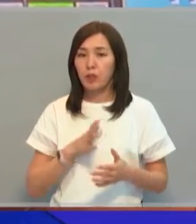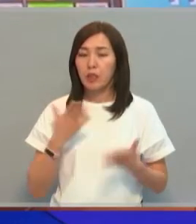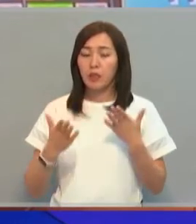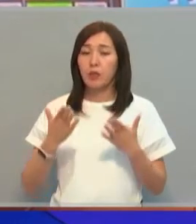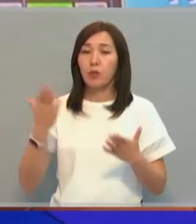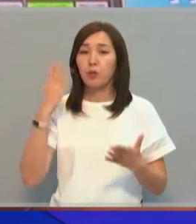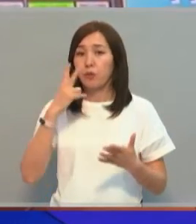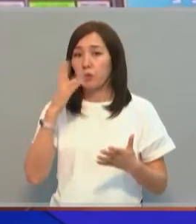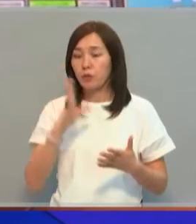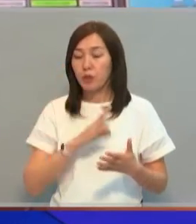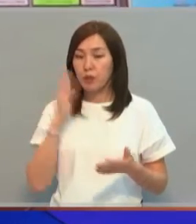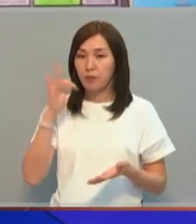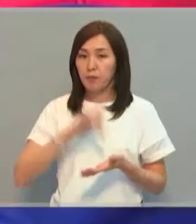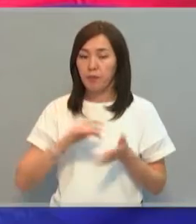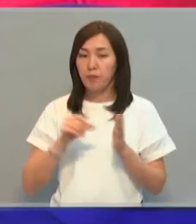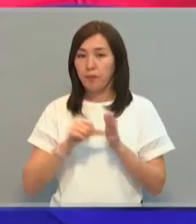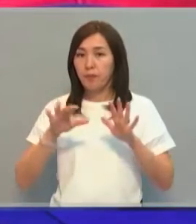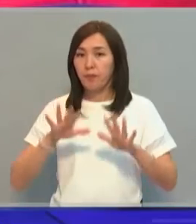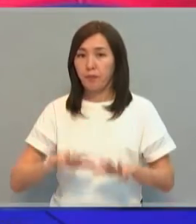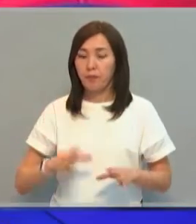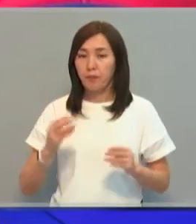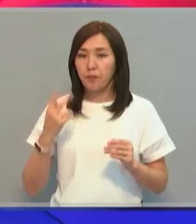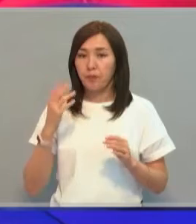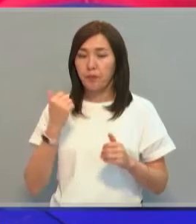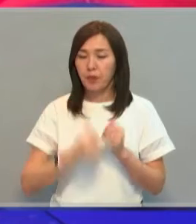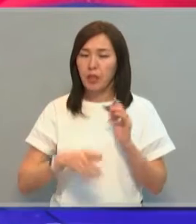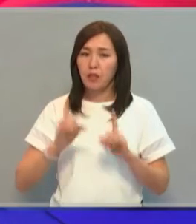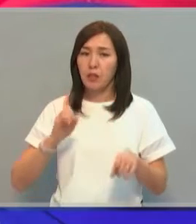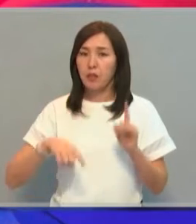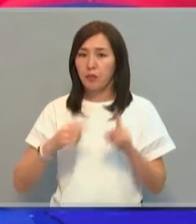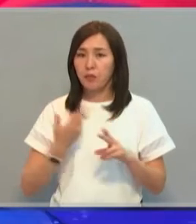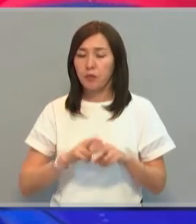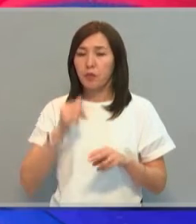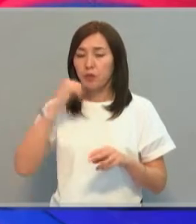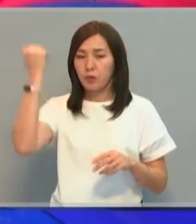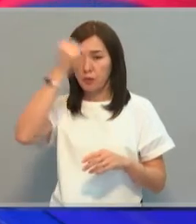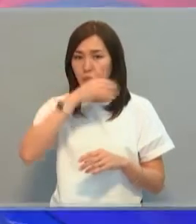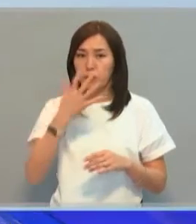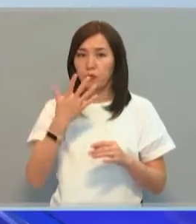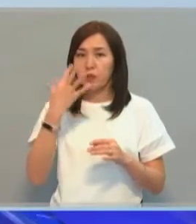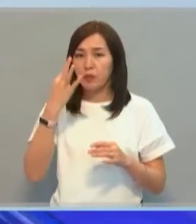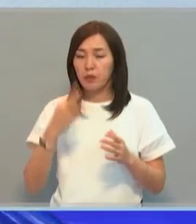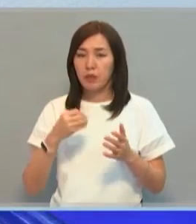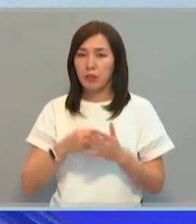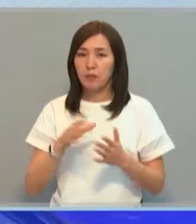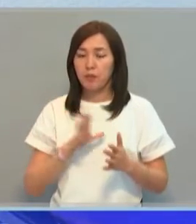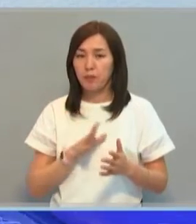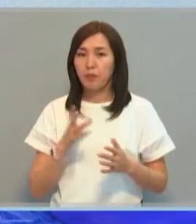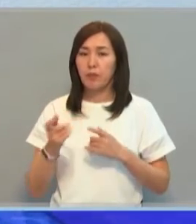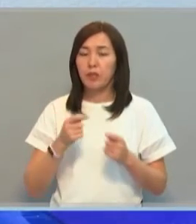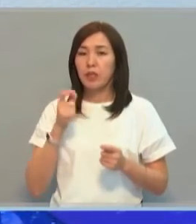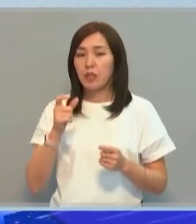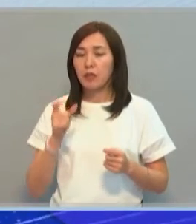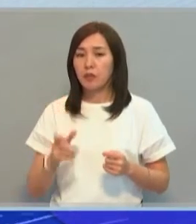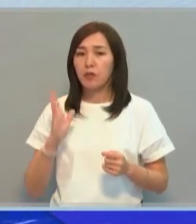Егер өткен күнге зер салсақ, Шымкентте электр энергиясының құны жиі құбылып тұрады. Мәселен, өткен жылы ғана 5%-ға қымбаттаған еді.